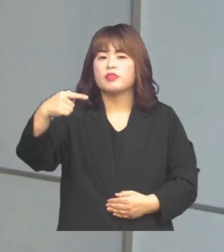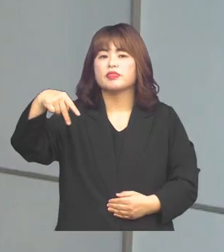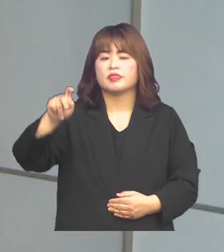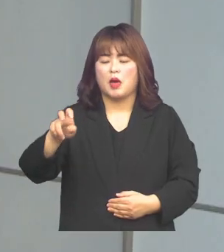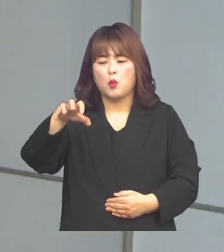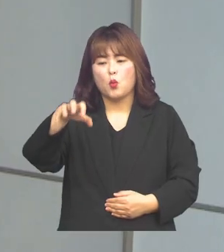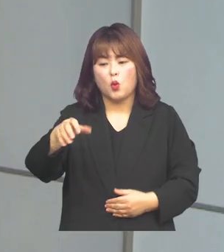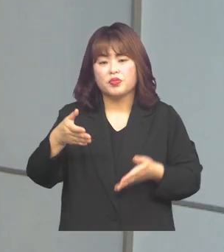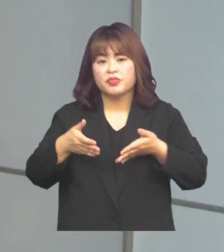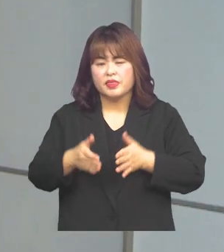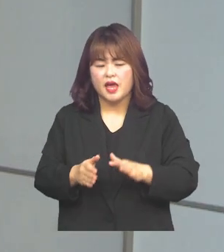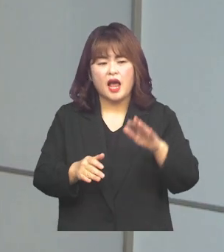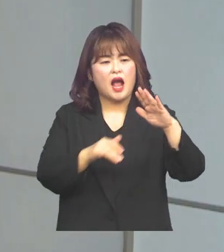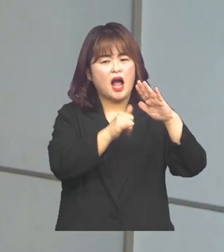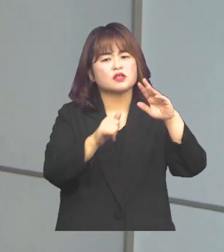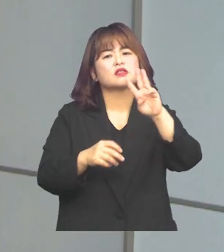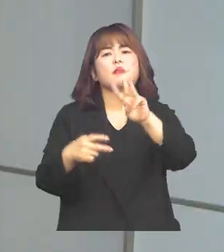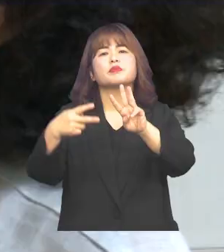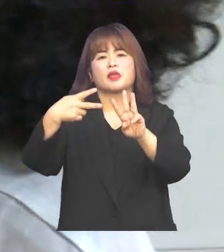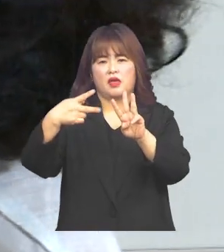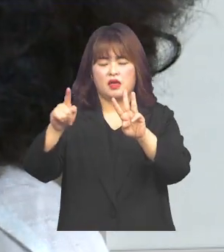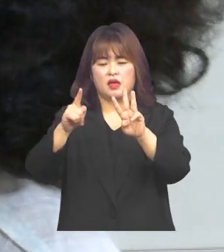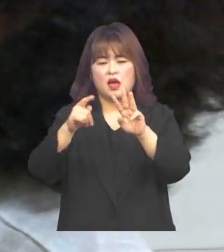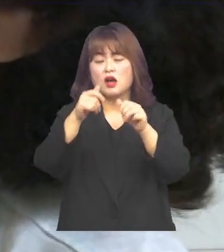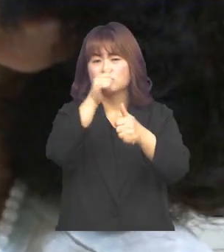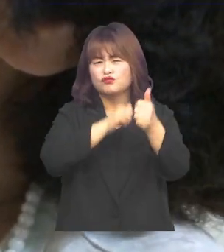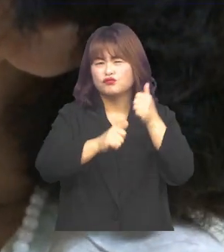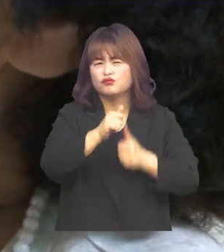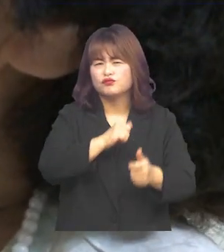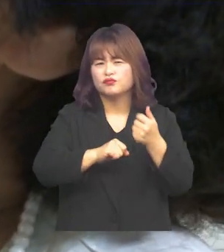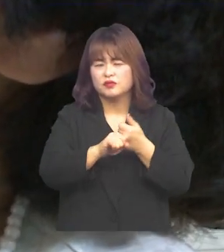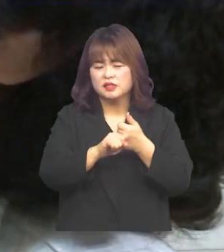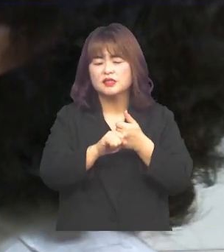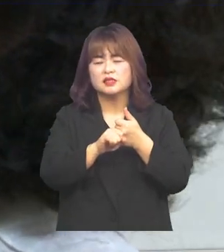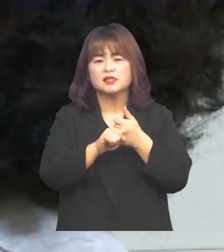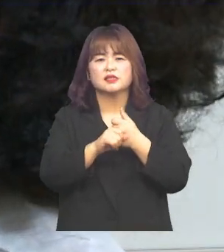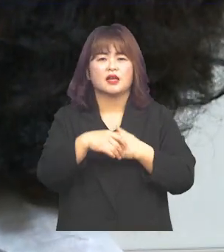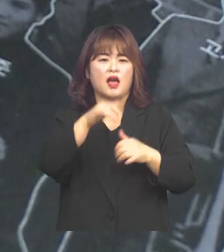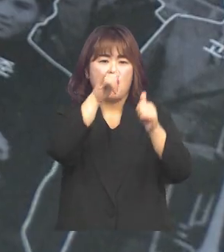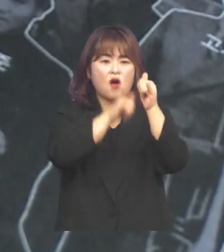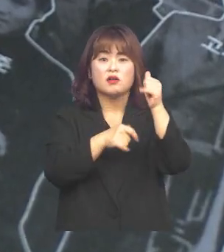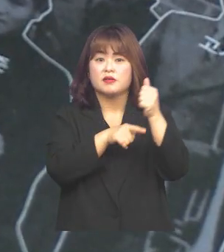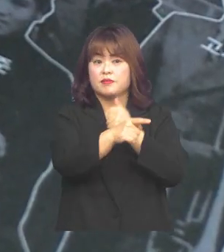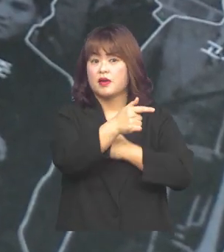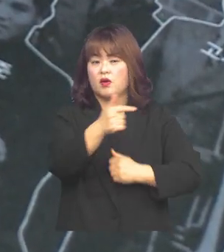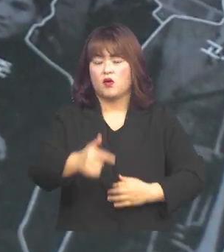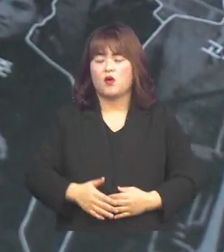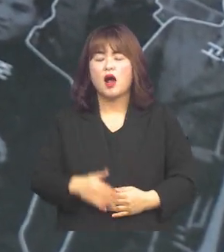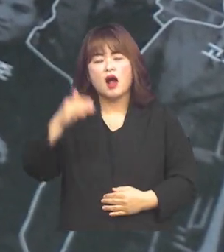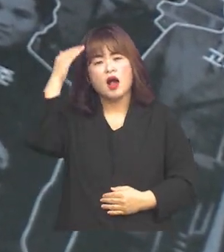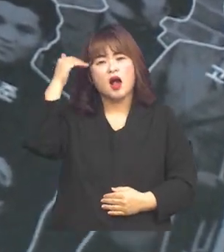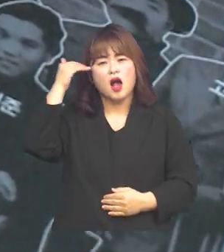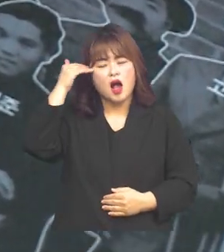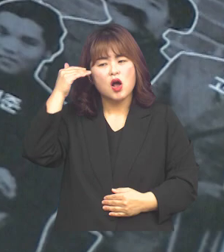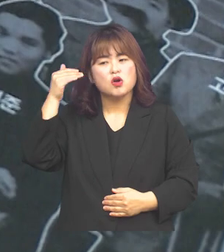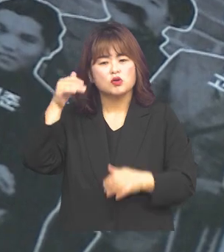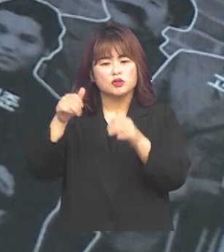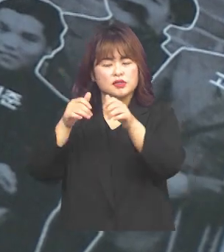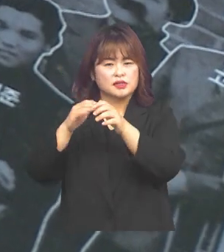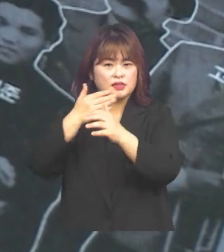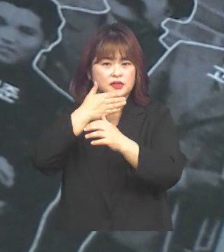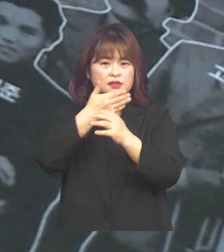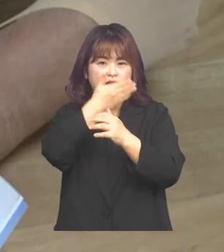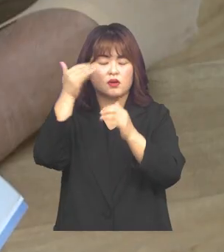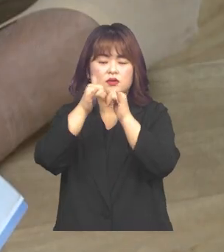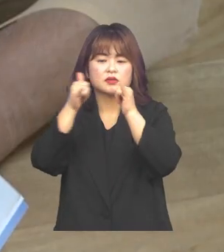태어나 가족 3대가 독립운동에 헌신한 역사적 인물입니다. 그녀는 한국광복진선